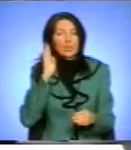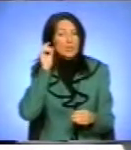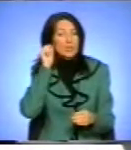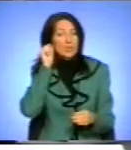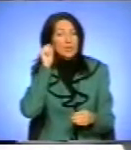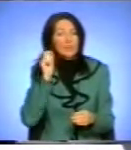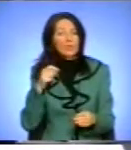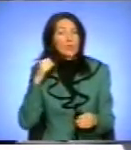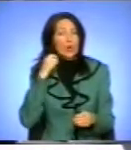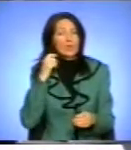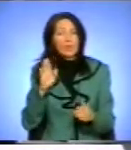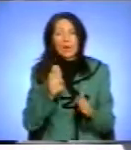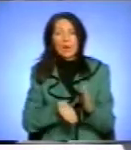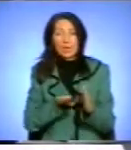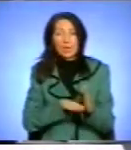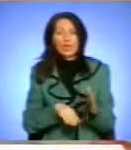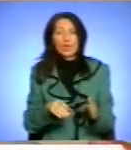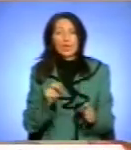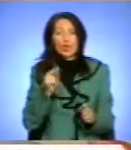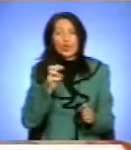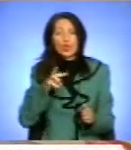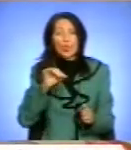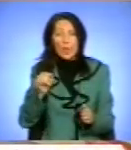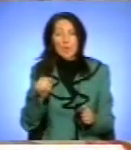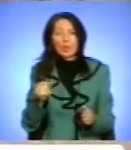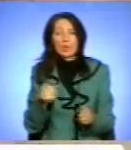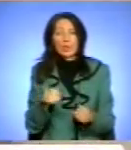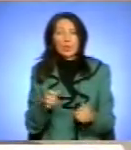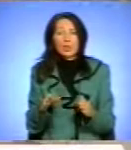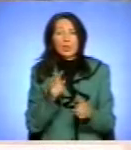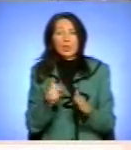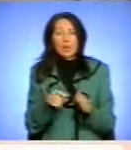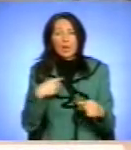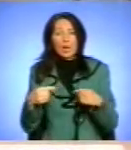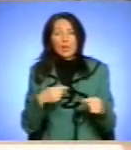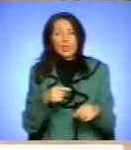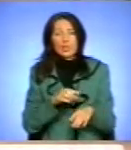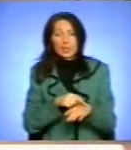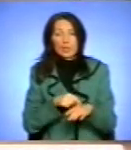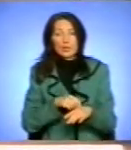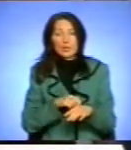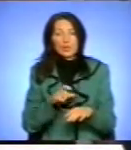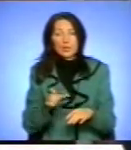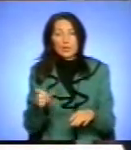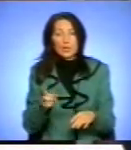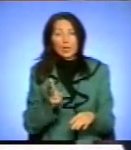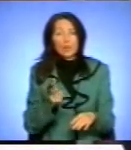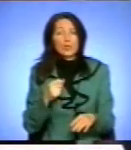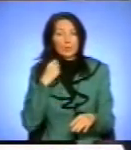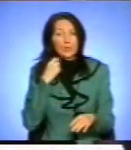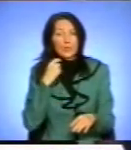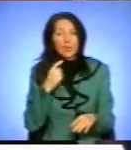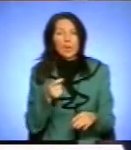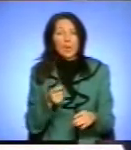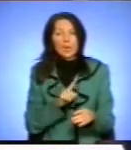Горілка гірше чуми косить та калічить чужі життя. Хтось, як виправдання, що зловживає спиртним, називає скрутні життєві обставини. Але чи варте